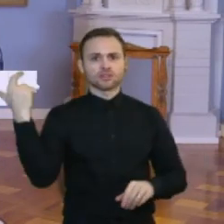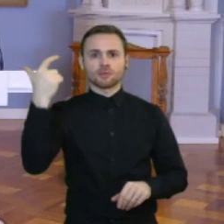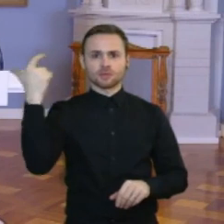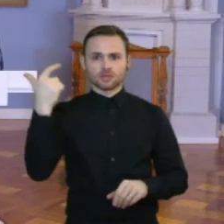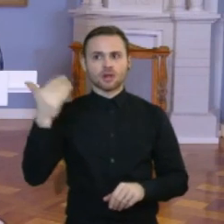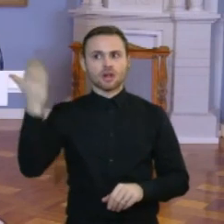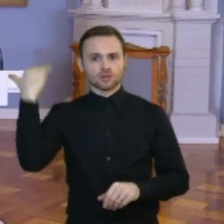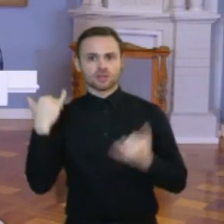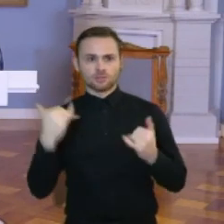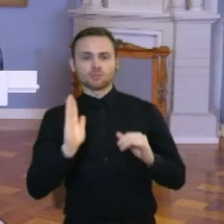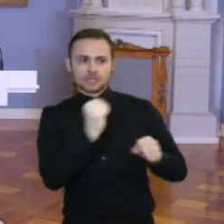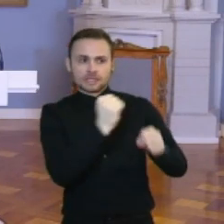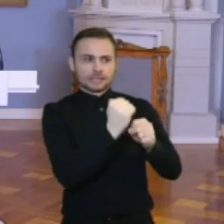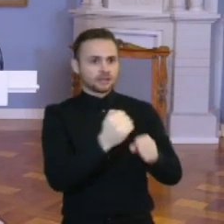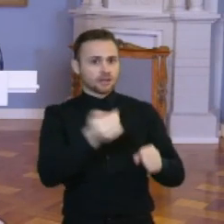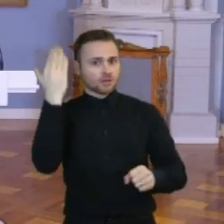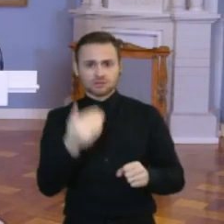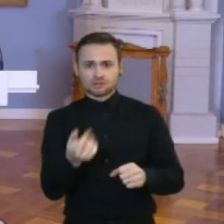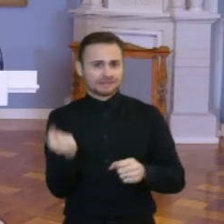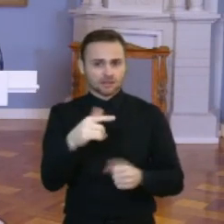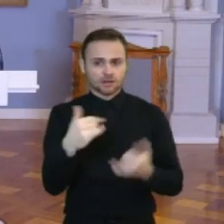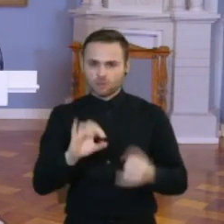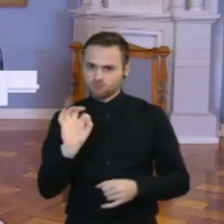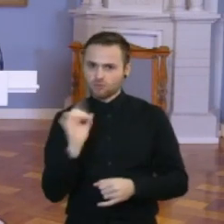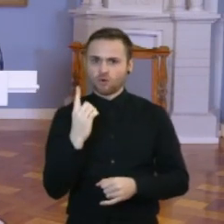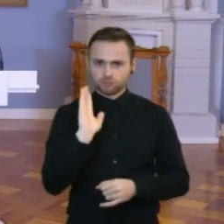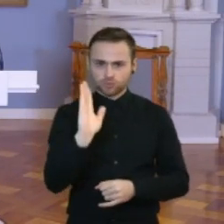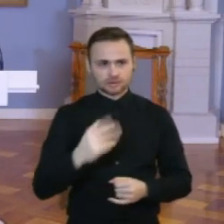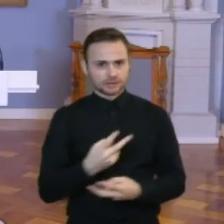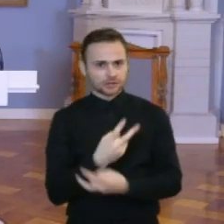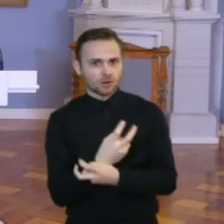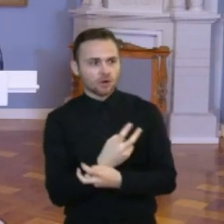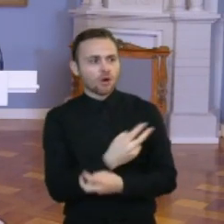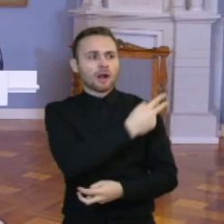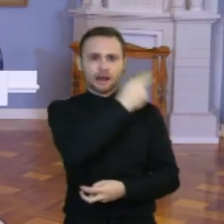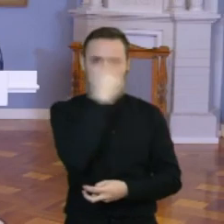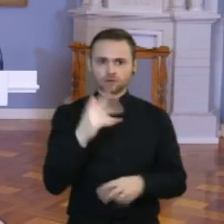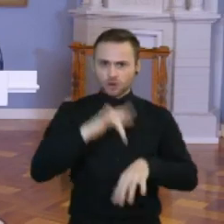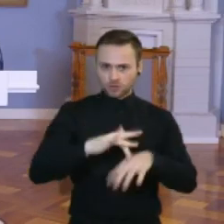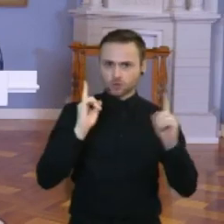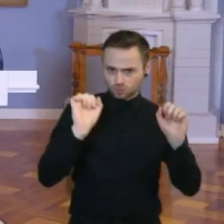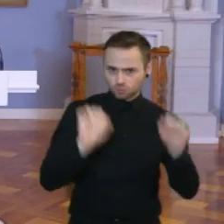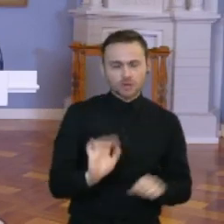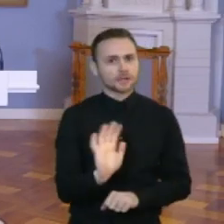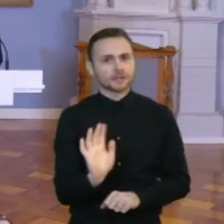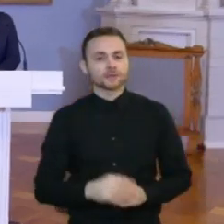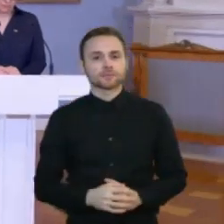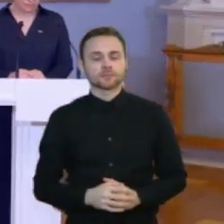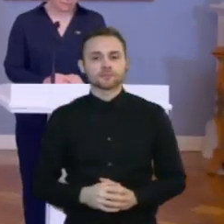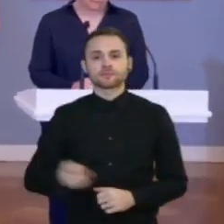matę. Tai ar čia yra grasinimas visiems, kurie padeda Ukrainai ir kiek Lietuva yra saugi? Ačiū.